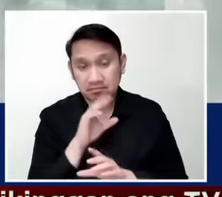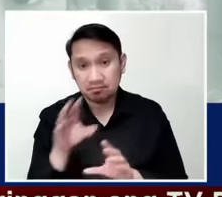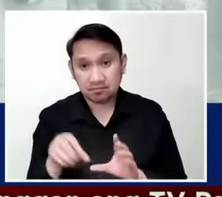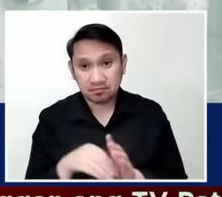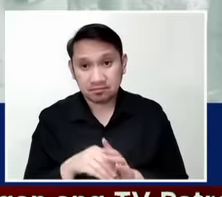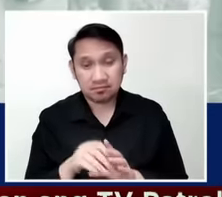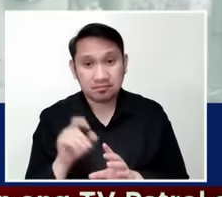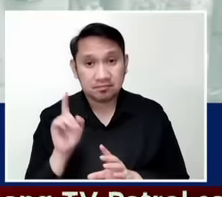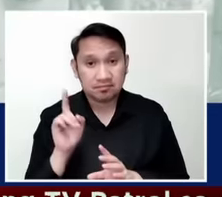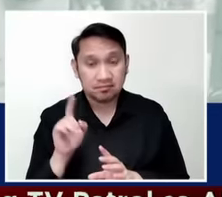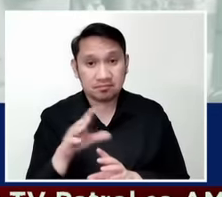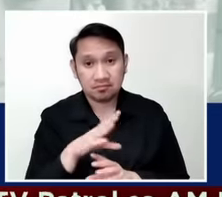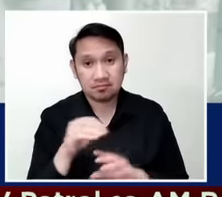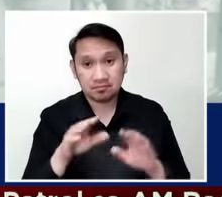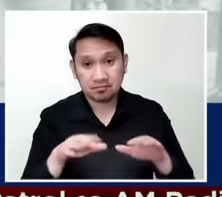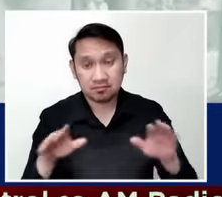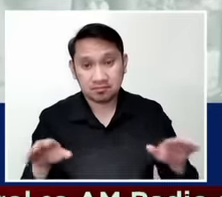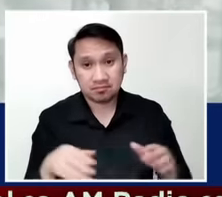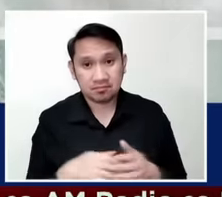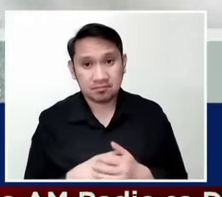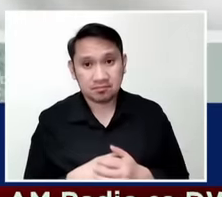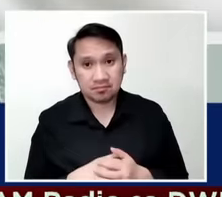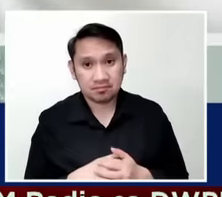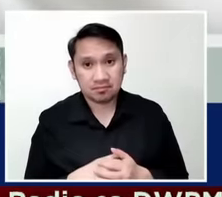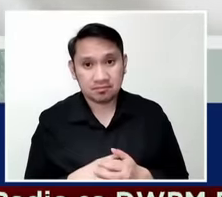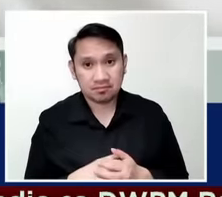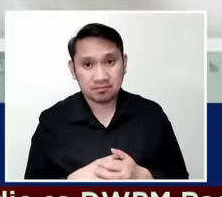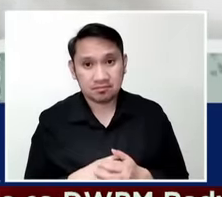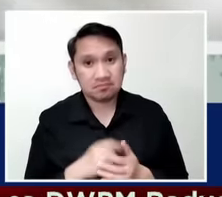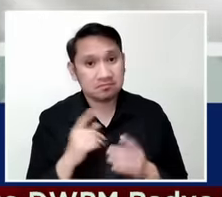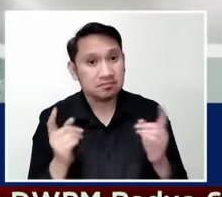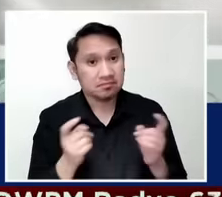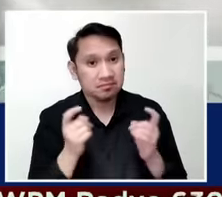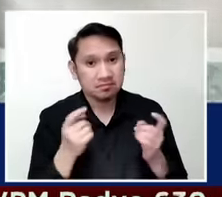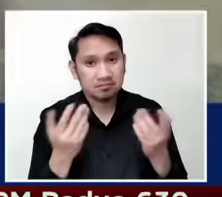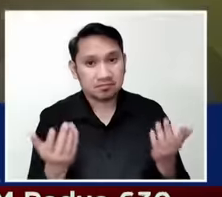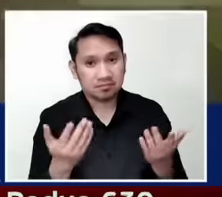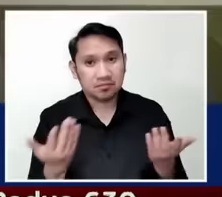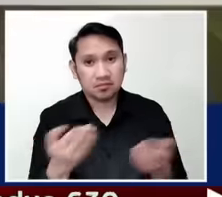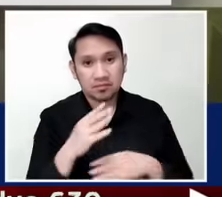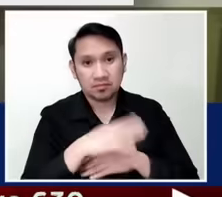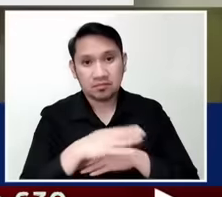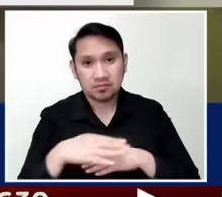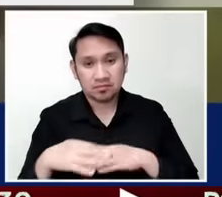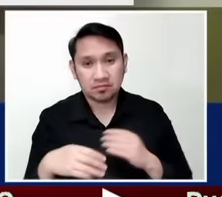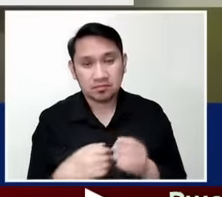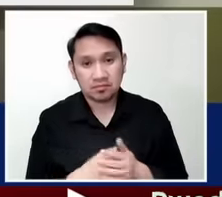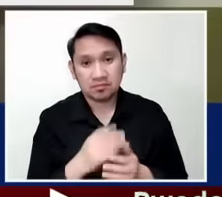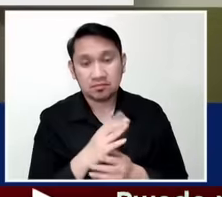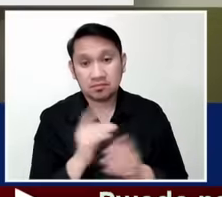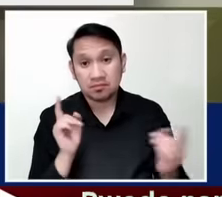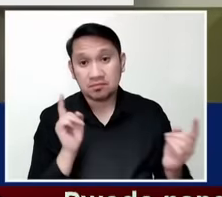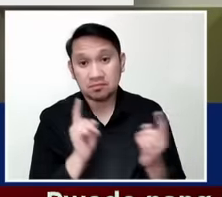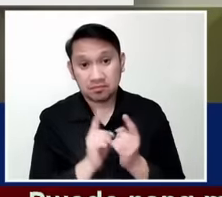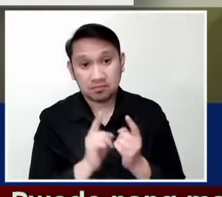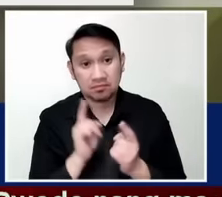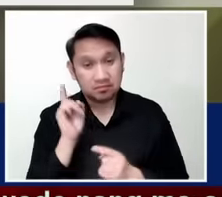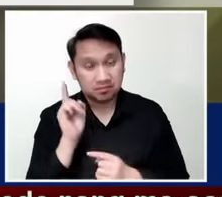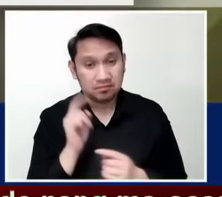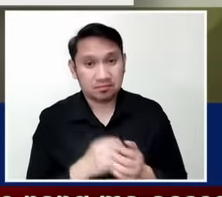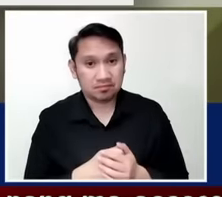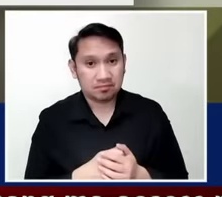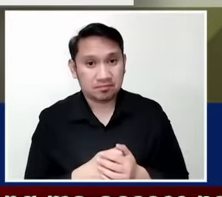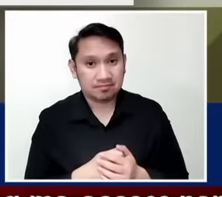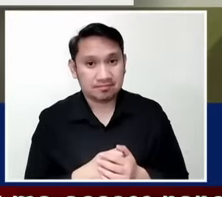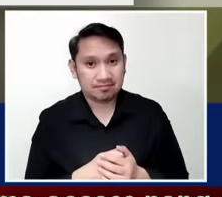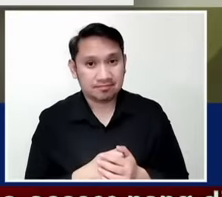Labati at mga anak nilang si Nakai at Zion na nagdiwang ng bagong taon sa Bohol. Nagkita rin sa Japan si Rufa at kanyang co-star